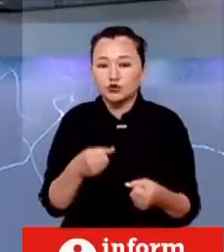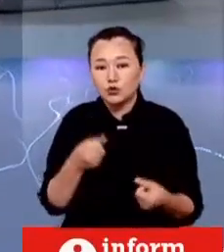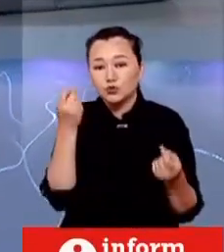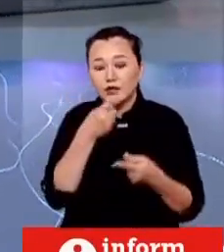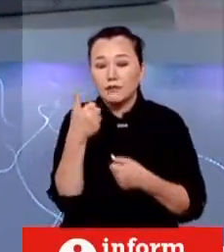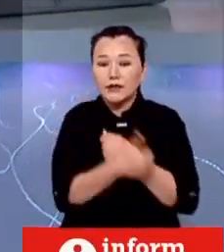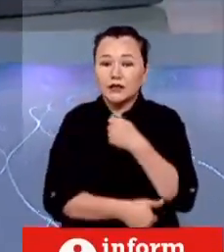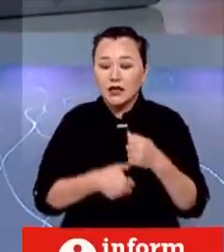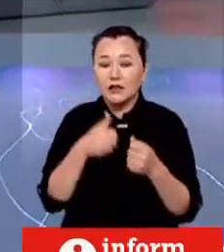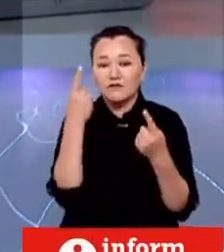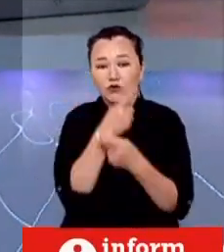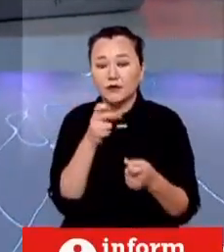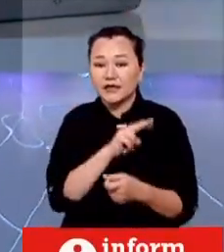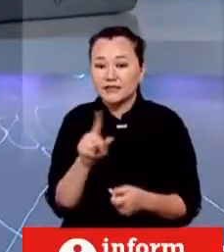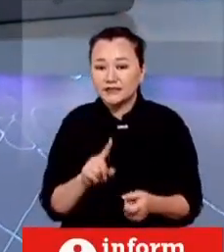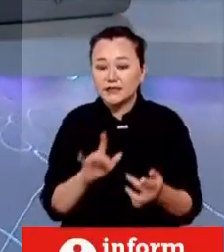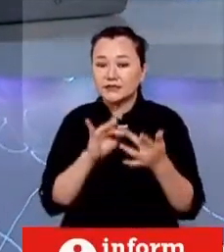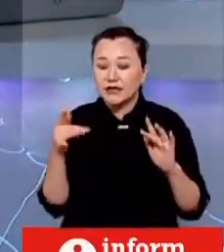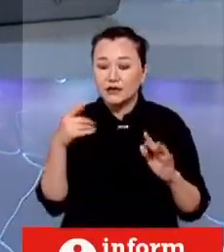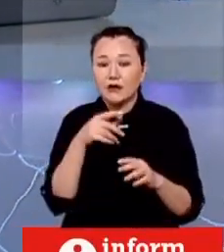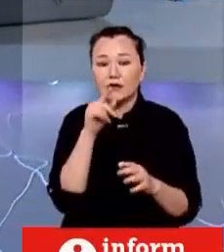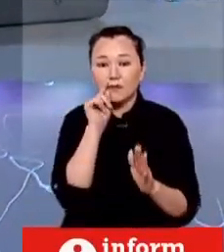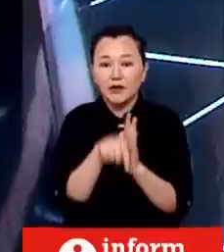в материале портала информиров.kz пройдя по qr-коду